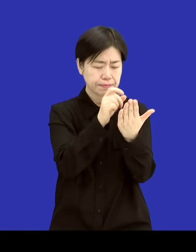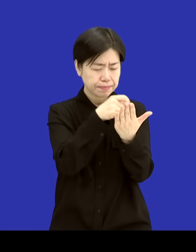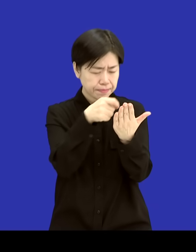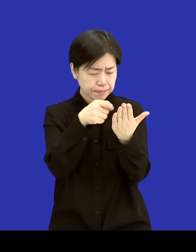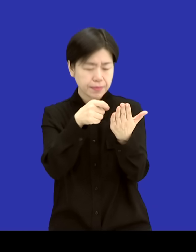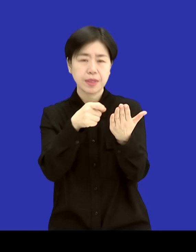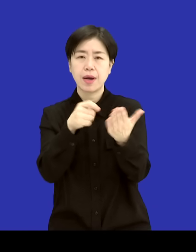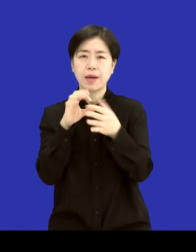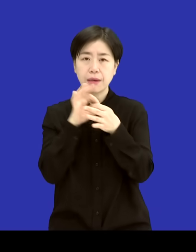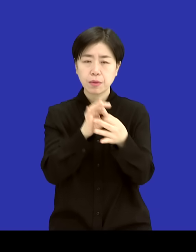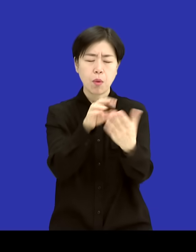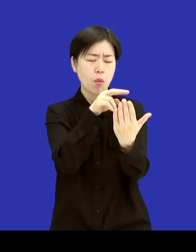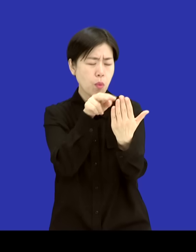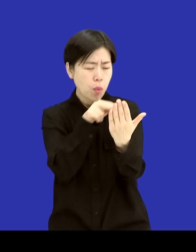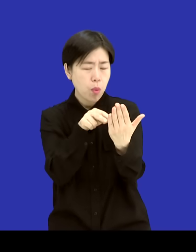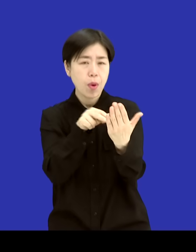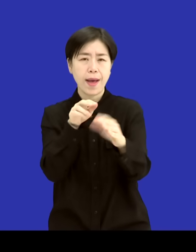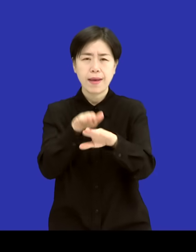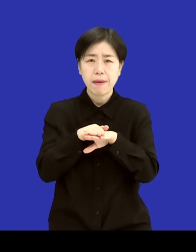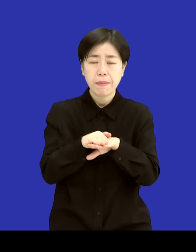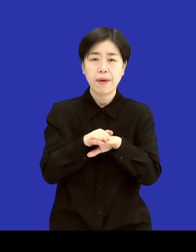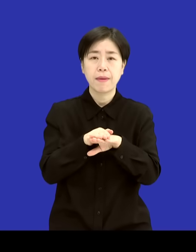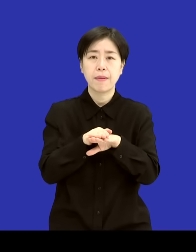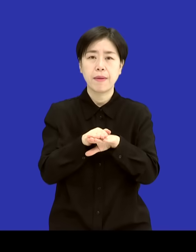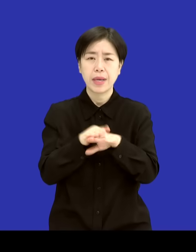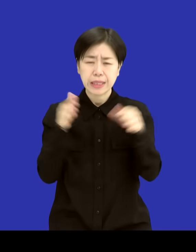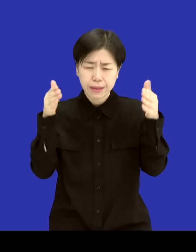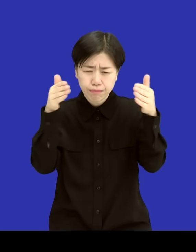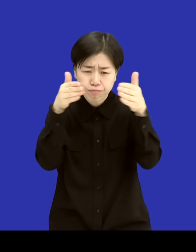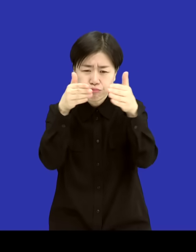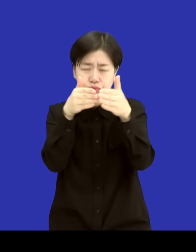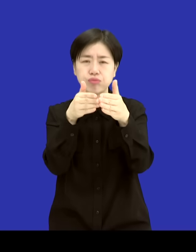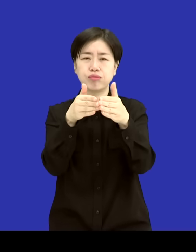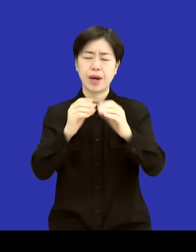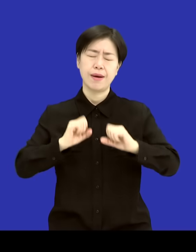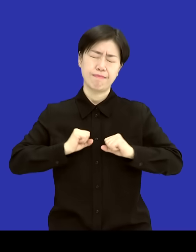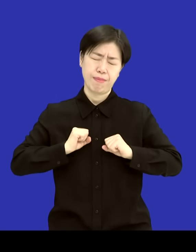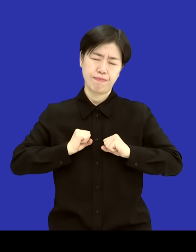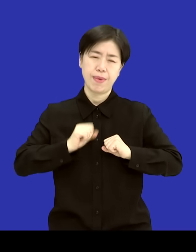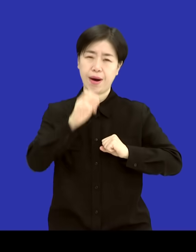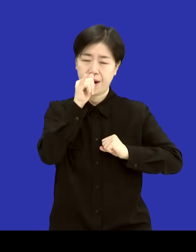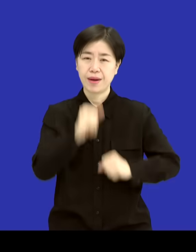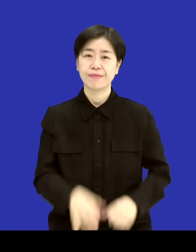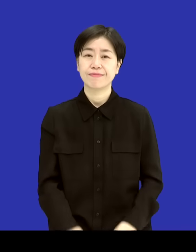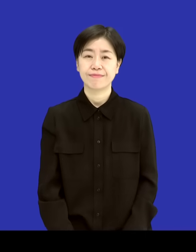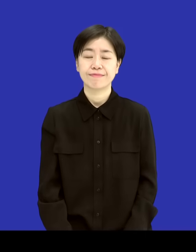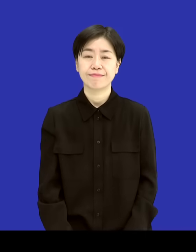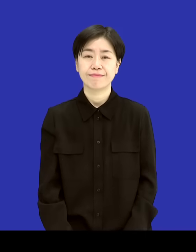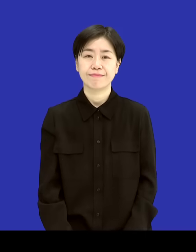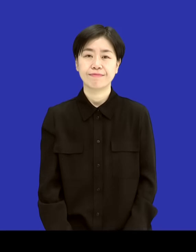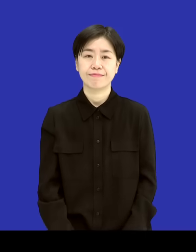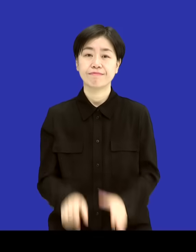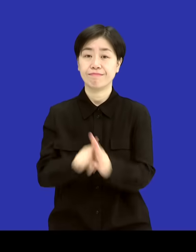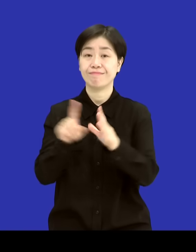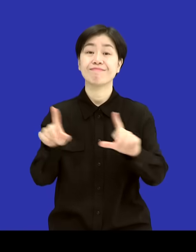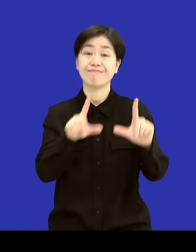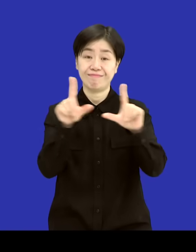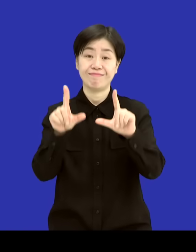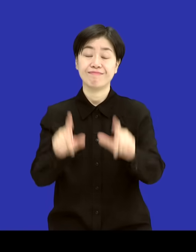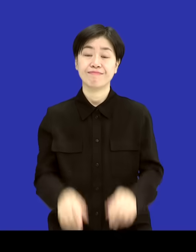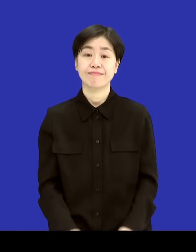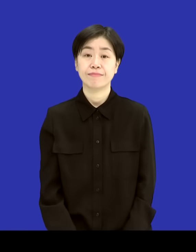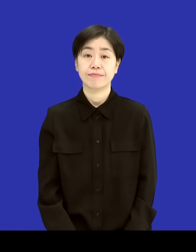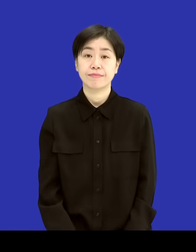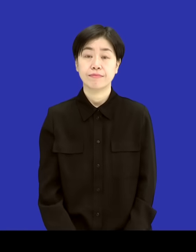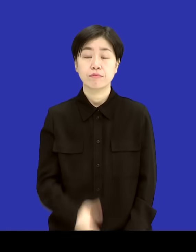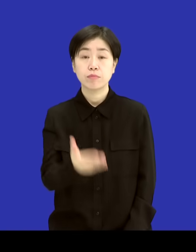예배 이렇게만 어떻게 보면 어린아이였지만 그렇게 네, 신앙생활을 하게 됐죠. 특별히 성경